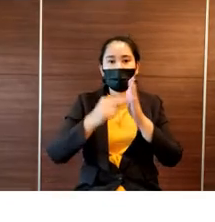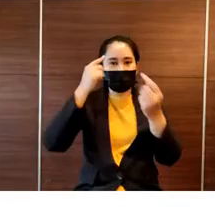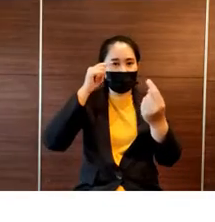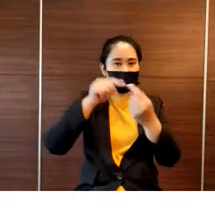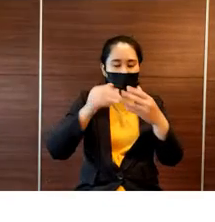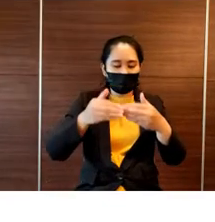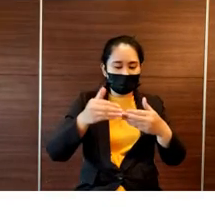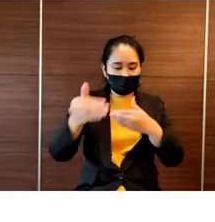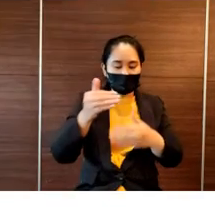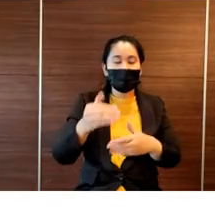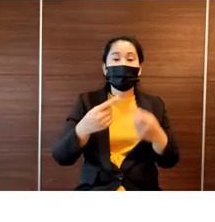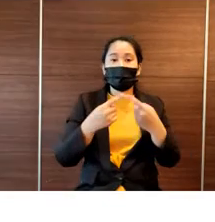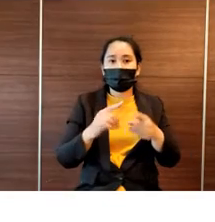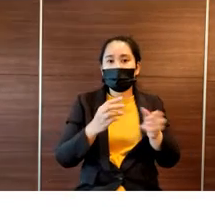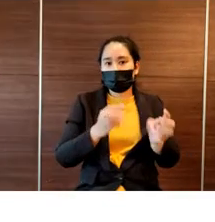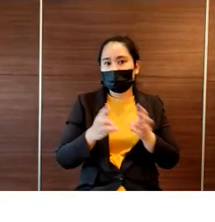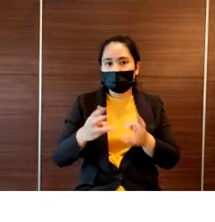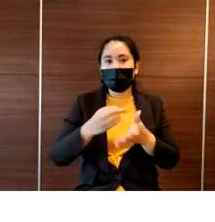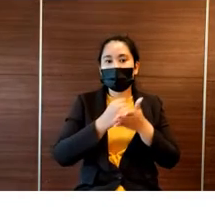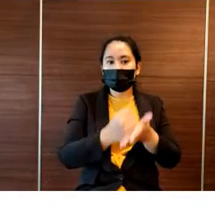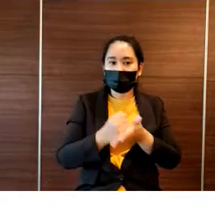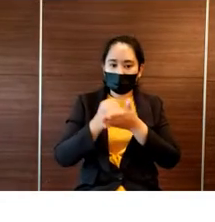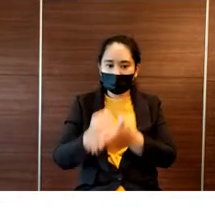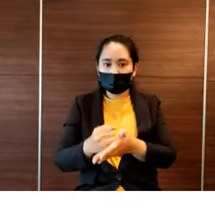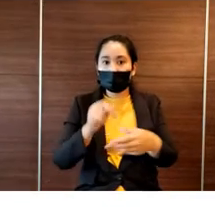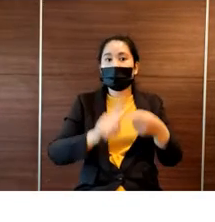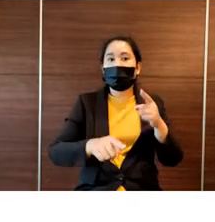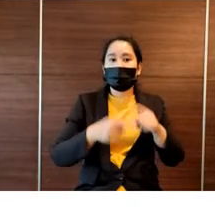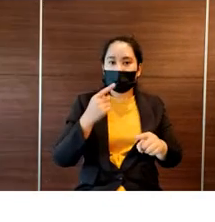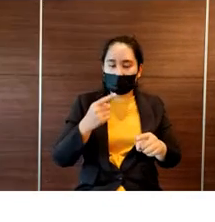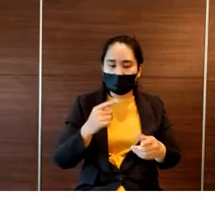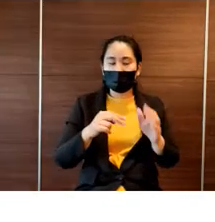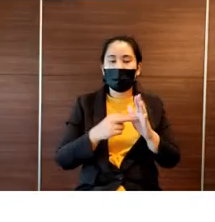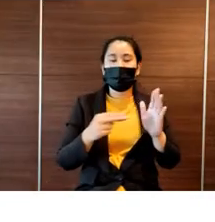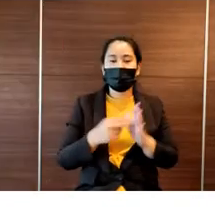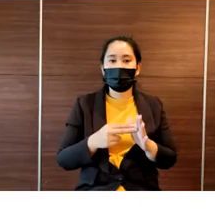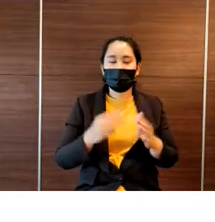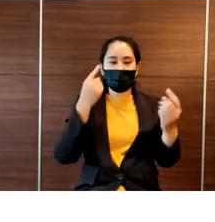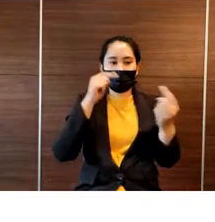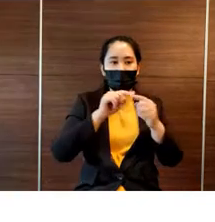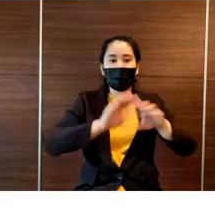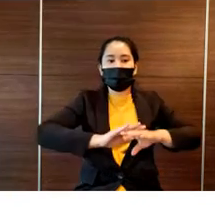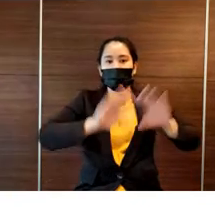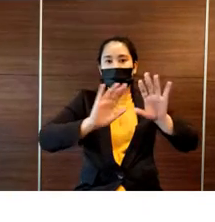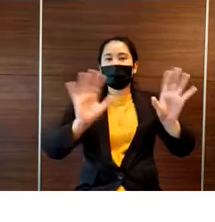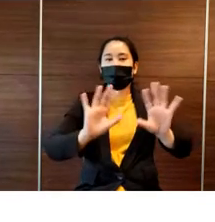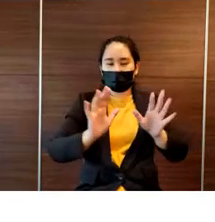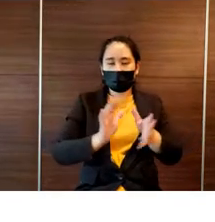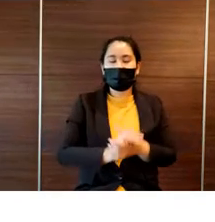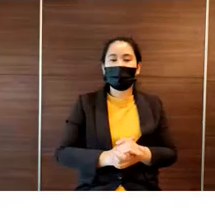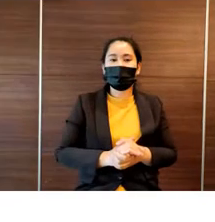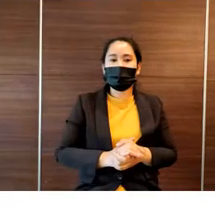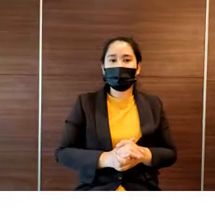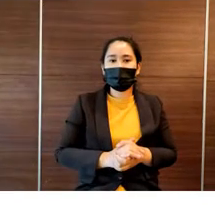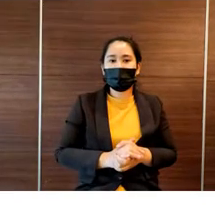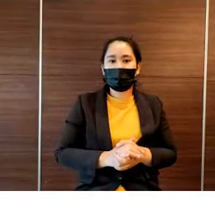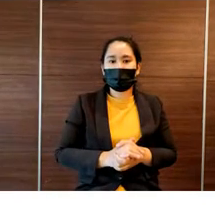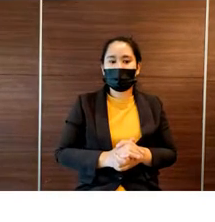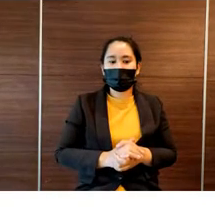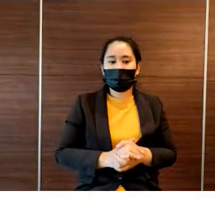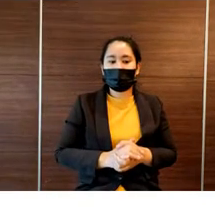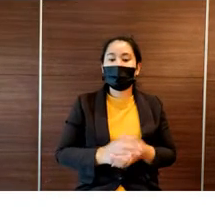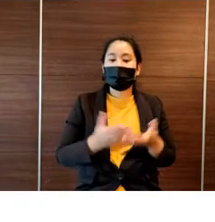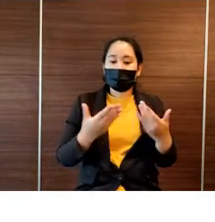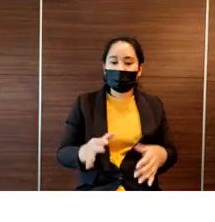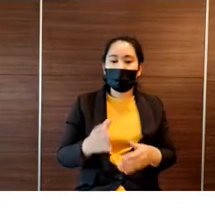ลๆเนาะแต่ว่าการที่จะช่วยเหลือประคับประคองเพื่อนเนี่ยไม่น่าจะใช่เป้าหมายเรื่องการเลิกยาไม่น่าจะใช่อันนั้นนะคะแล้วก็เรา